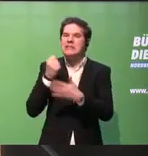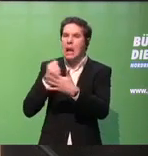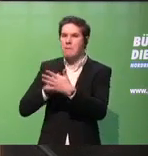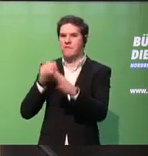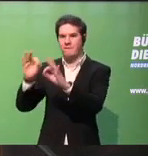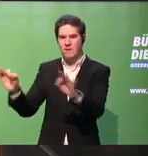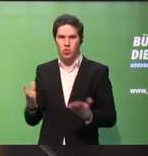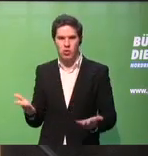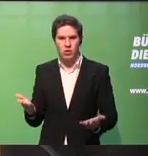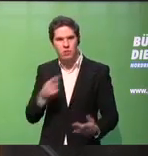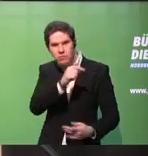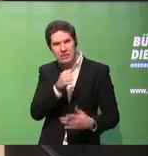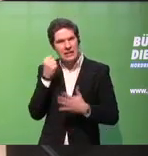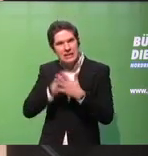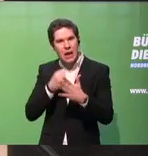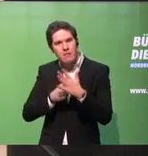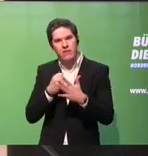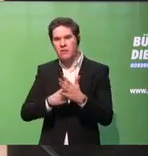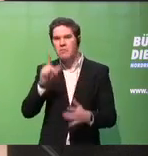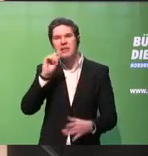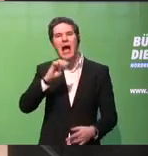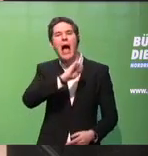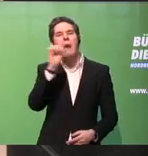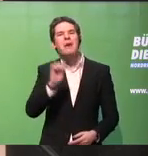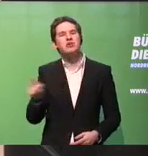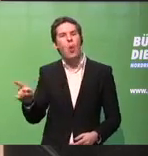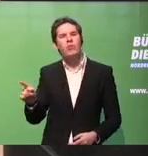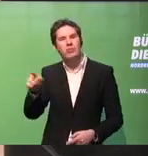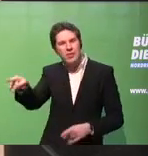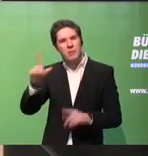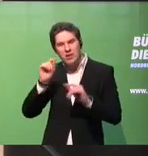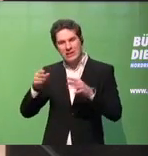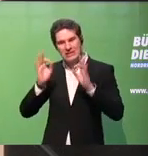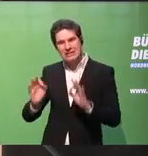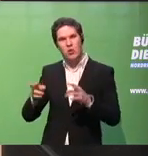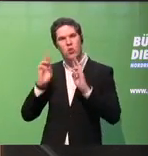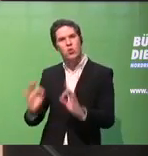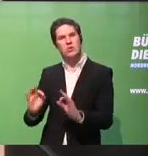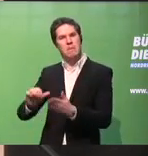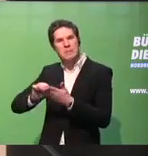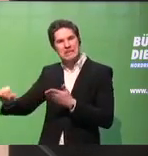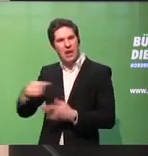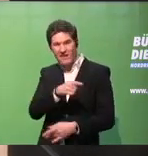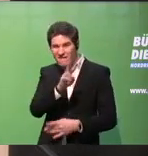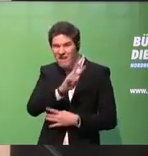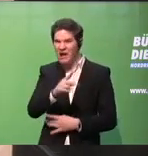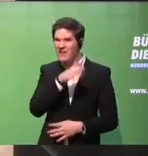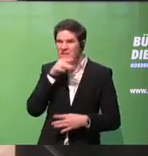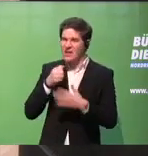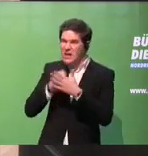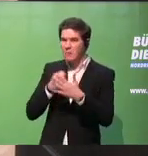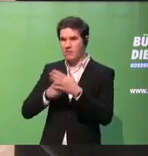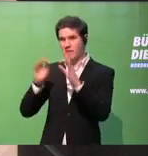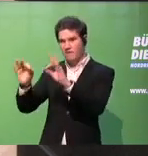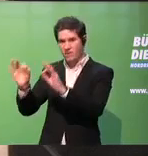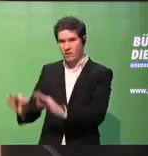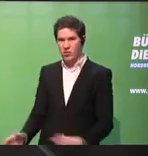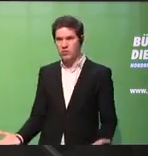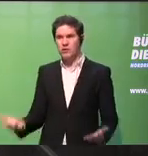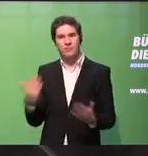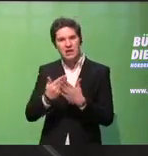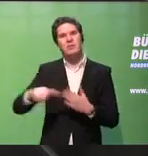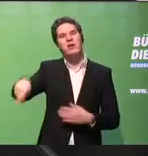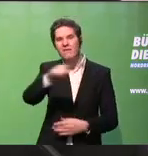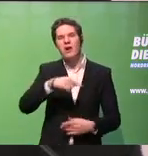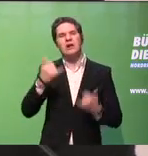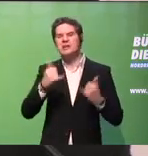dafür zu sorgen, dass die Menschen bei Amazon vernünftig bezahlt werden. Und wir sollten ihnen hier eine Solidaritätsadresse durch etwas Applaus